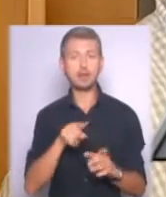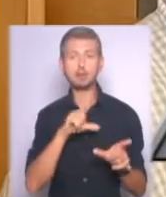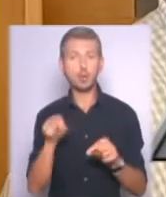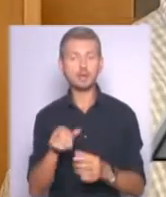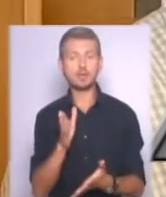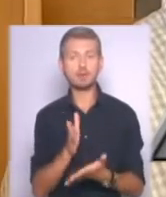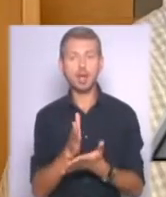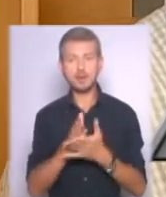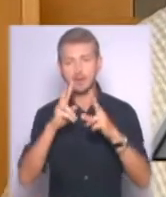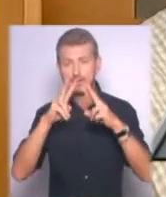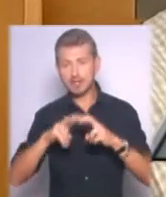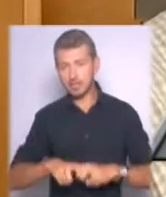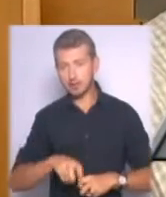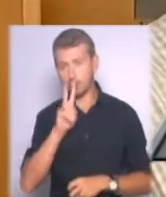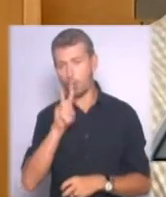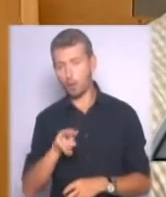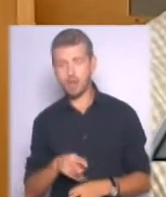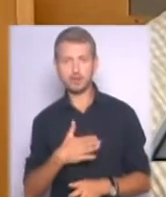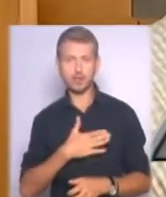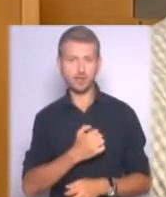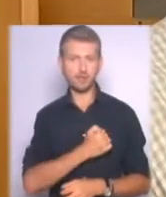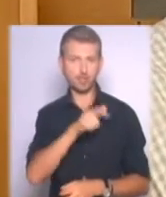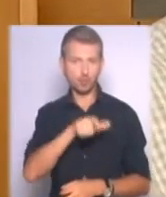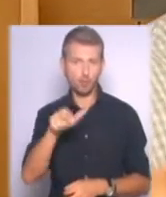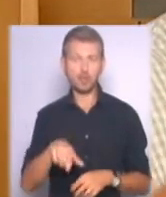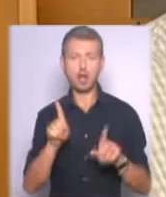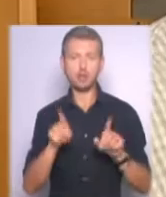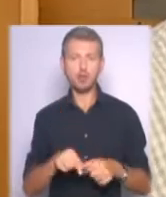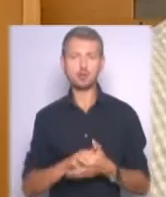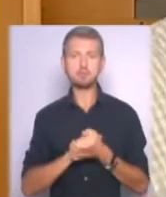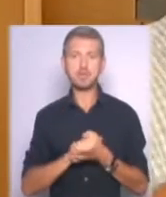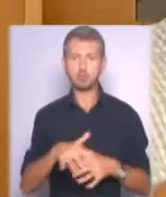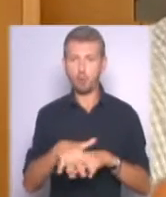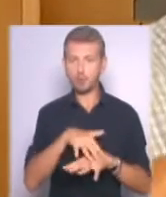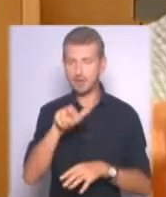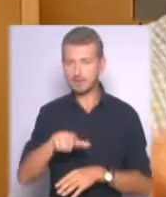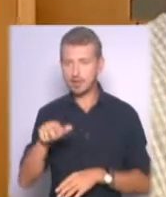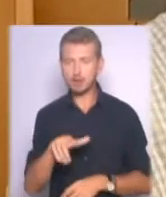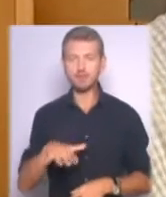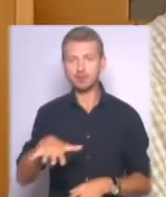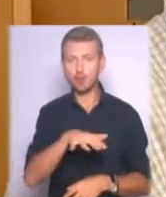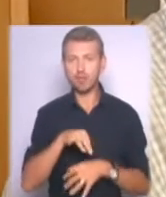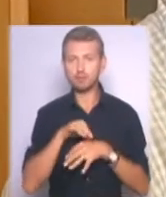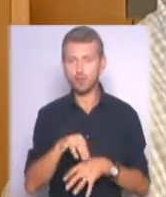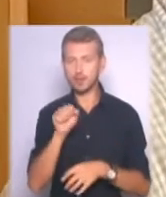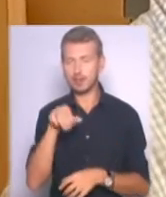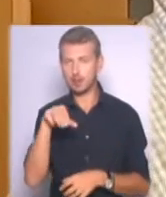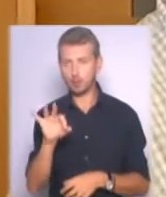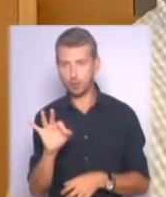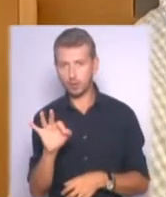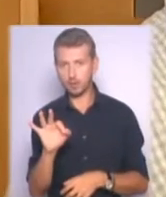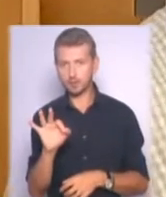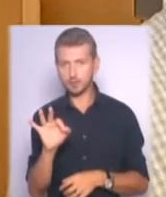є скринінг, огляд наших військових, а також мирного населення в зоні проведення антитерористичних